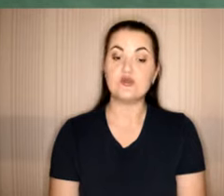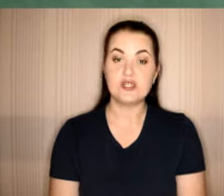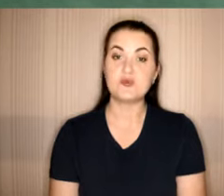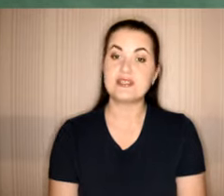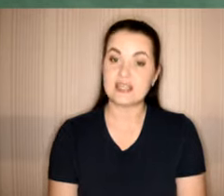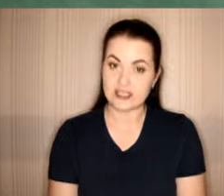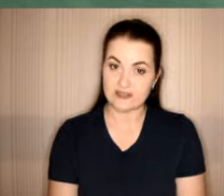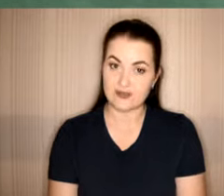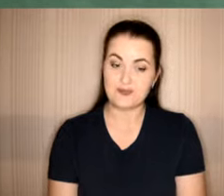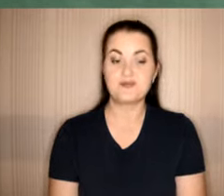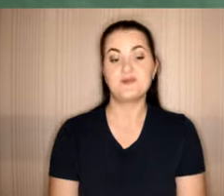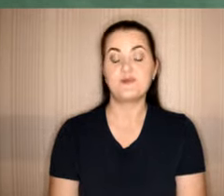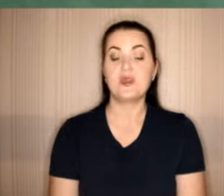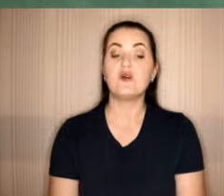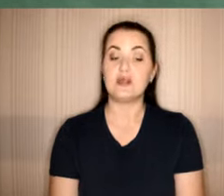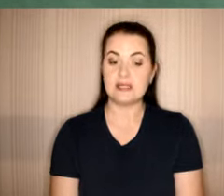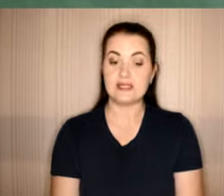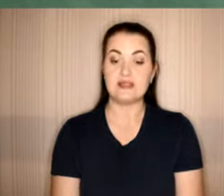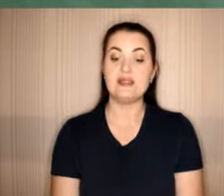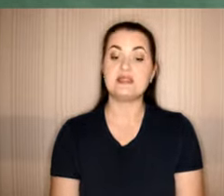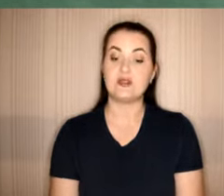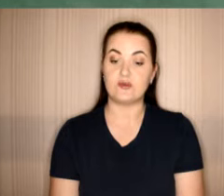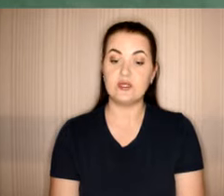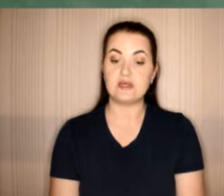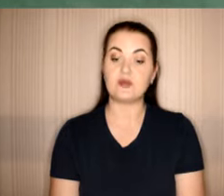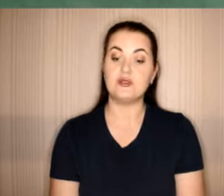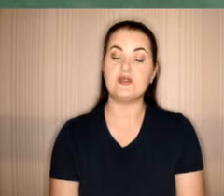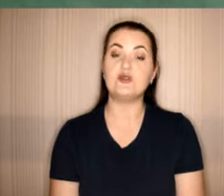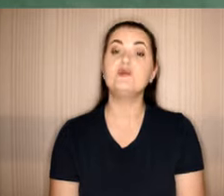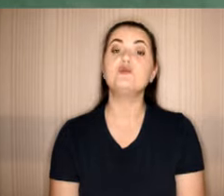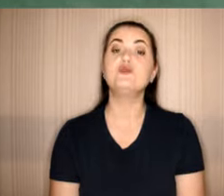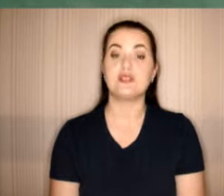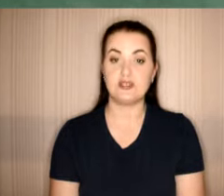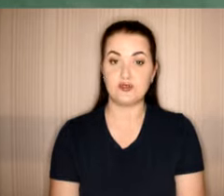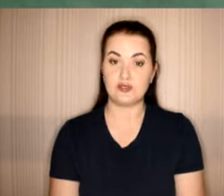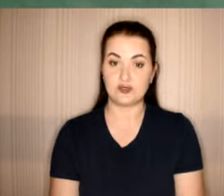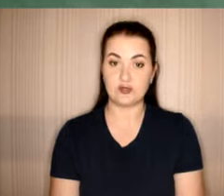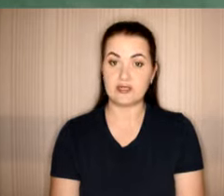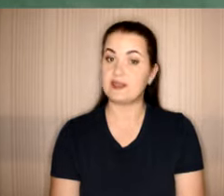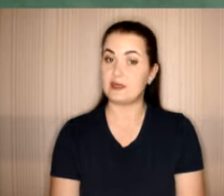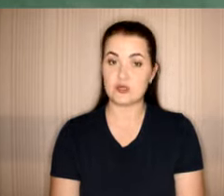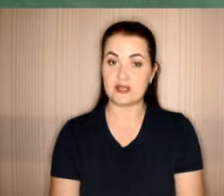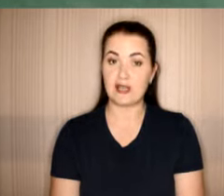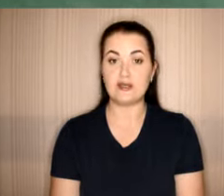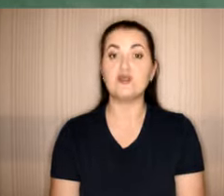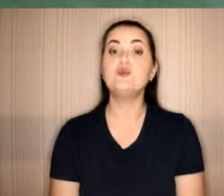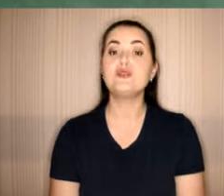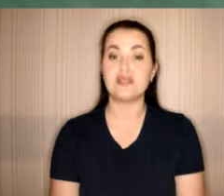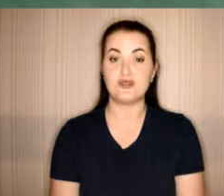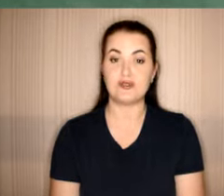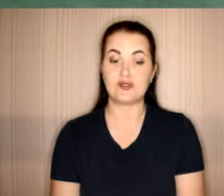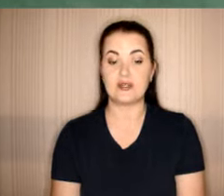класу дуже спостережливі. Олеся із задоволенням ходить до музичної школи. Не музикальної,